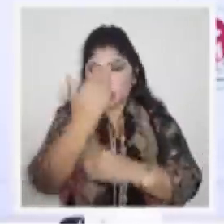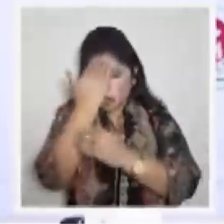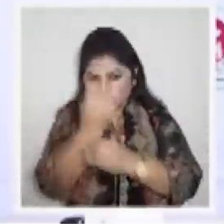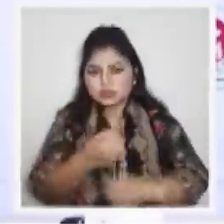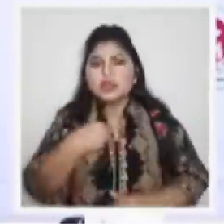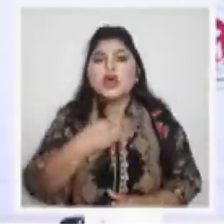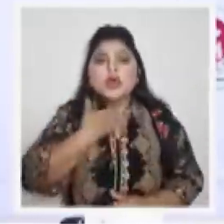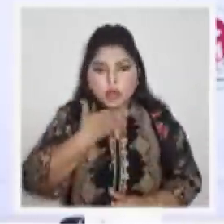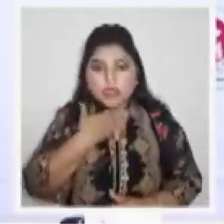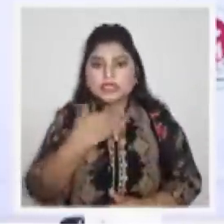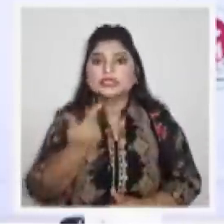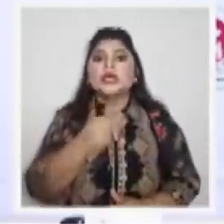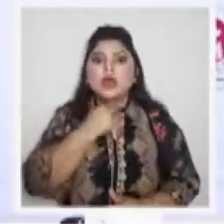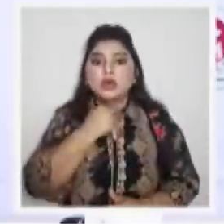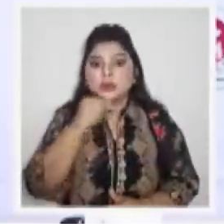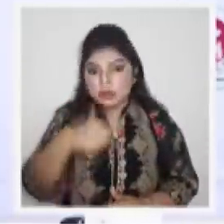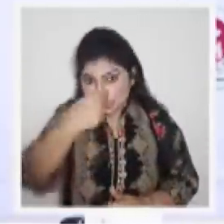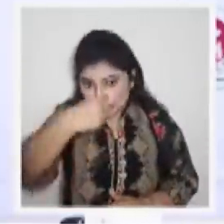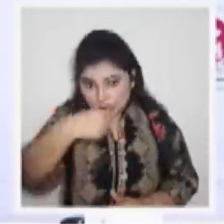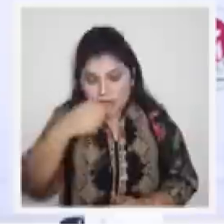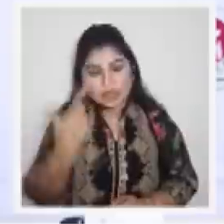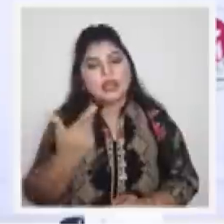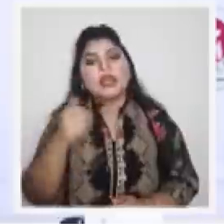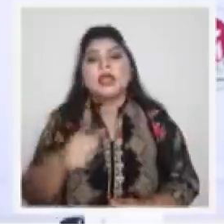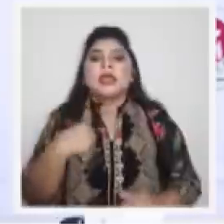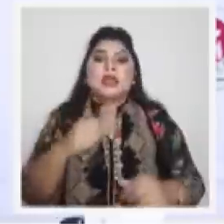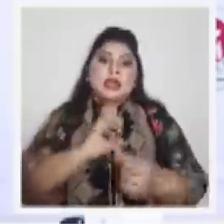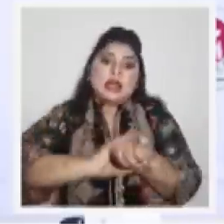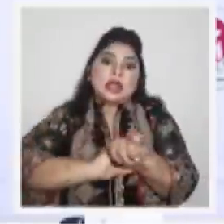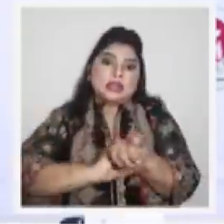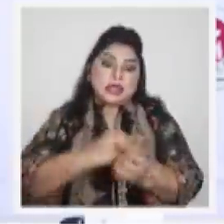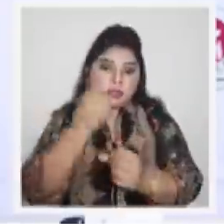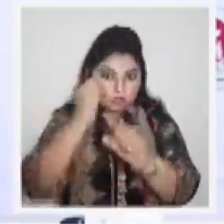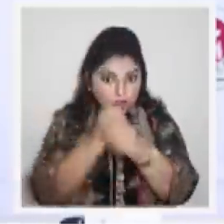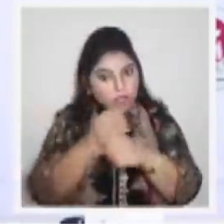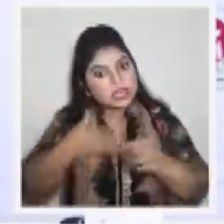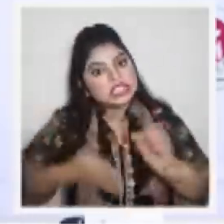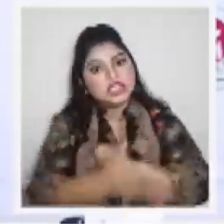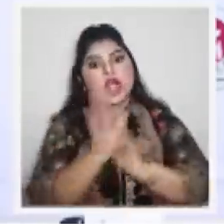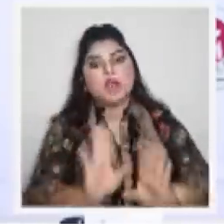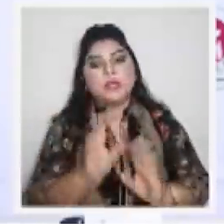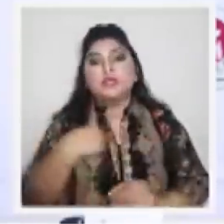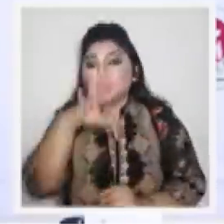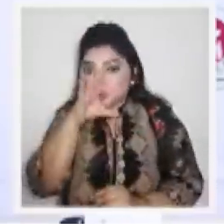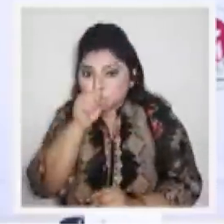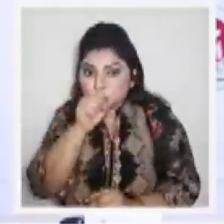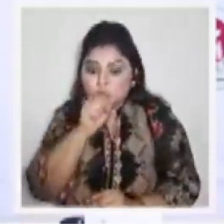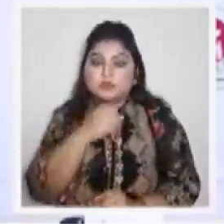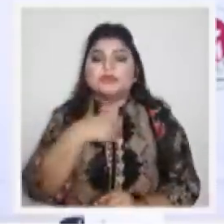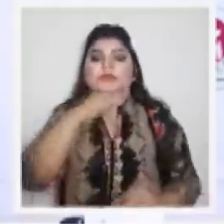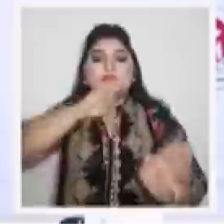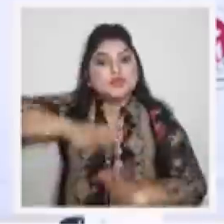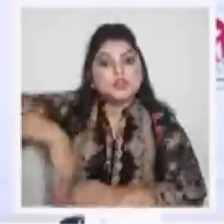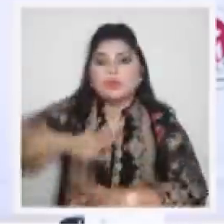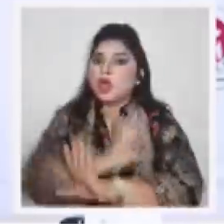থাকলে অবশ্যই নমুনা পরীক্ষা করতে দিব এবং কোনো রকম জ্বর কাশি হলে এই রোগকে গোপন করব না, যেহেতু